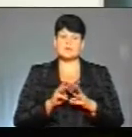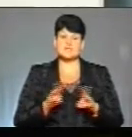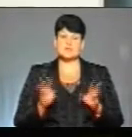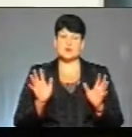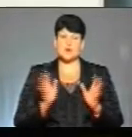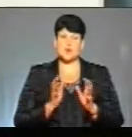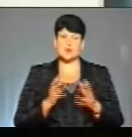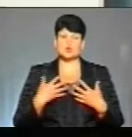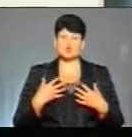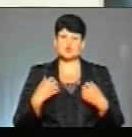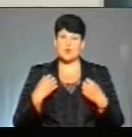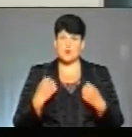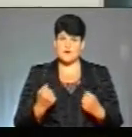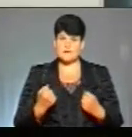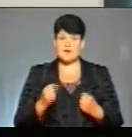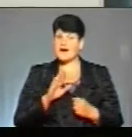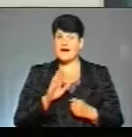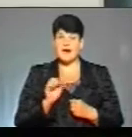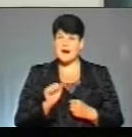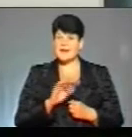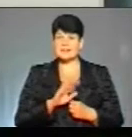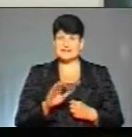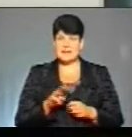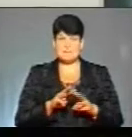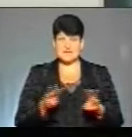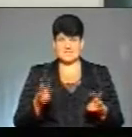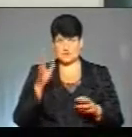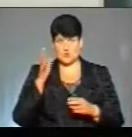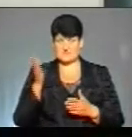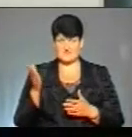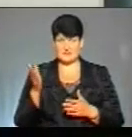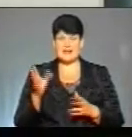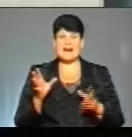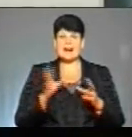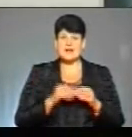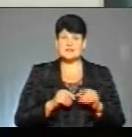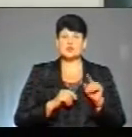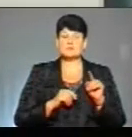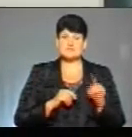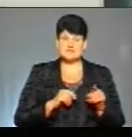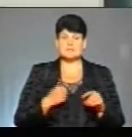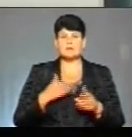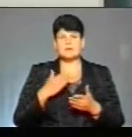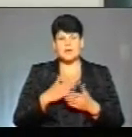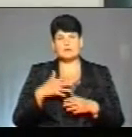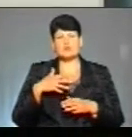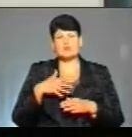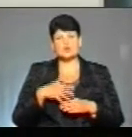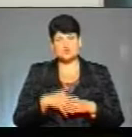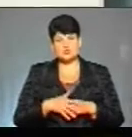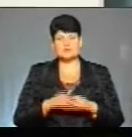міністра охорони здоров'я, але не міністр освіти. Разом з тим, ми маємо розуміти,